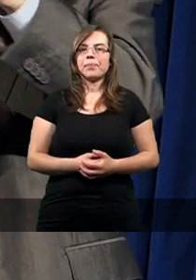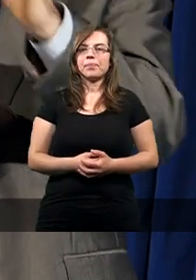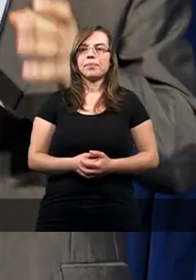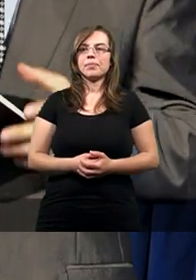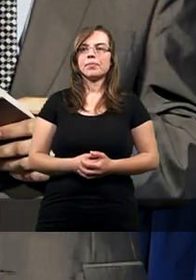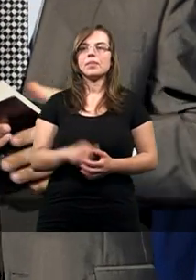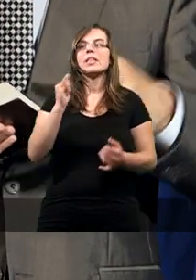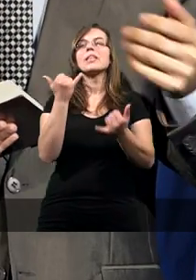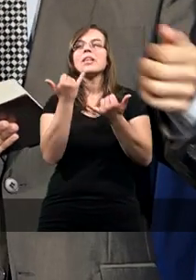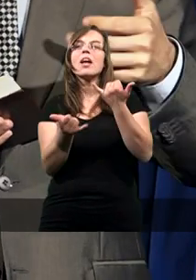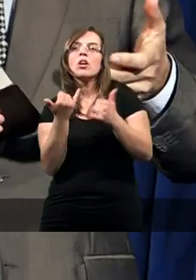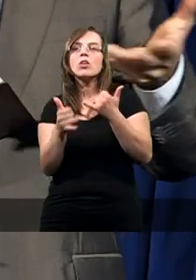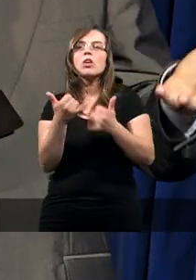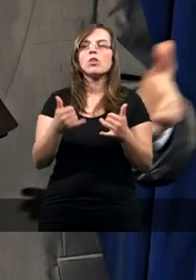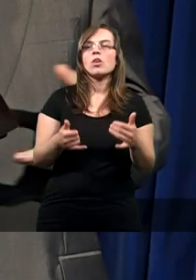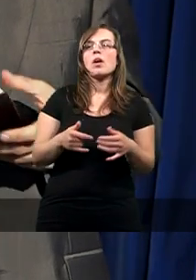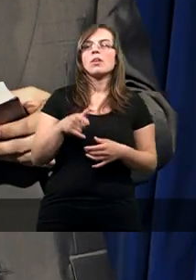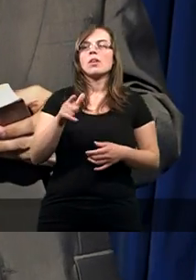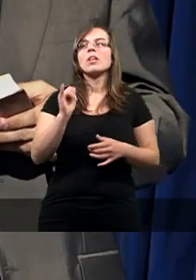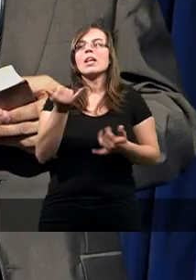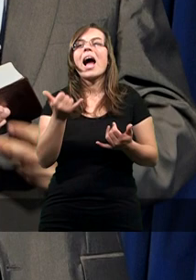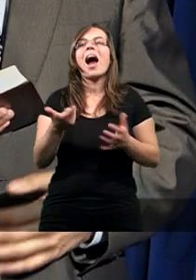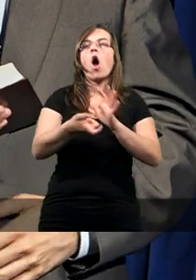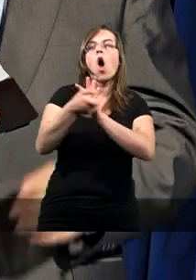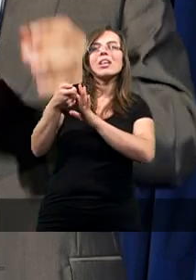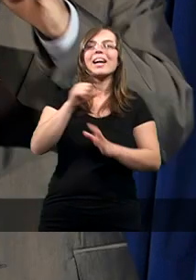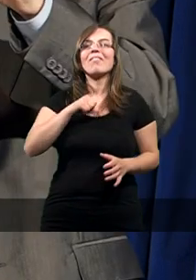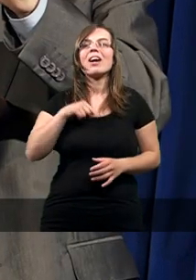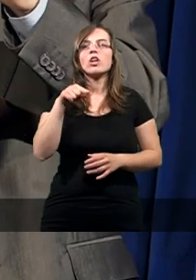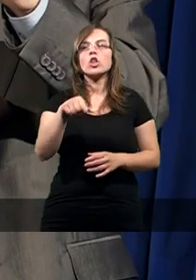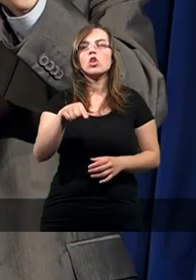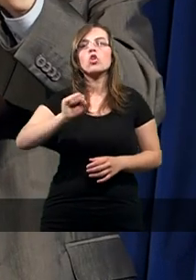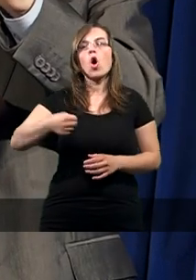the tape, i jeżeli jak się odgrywa